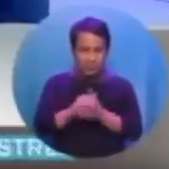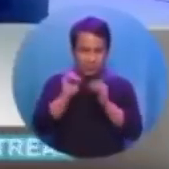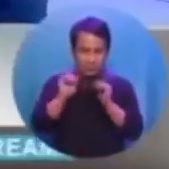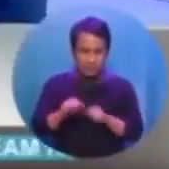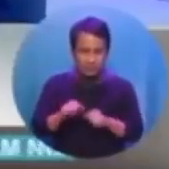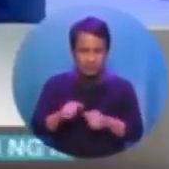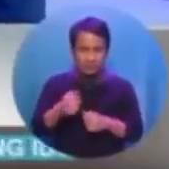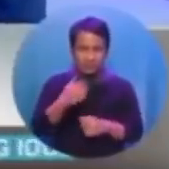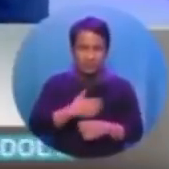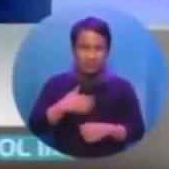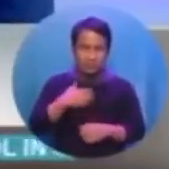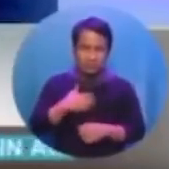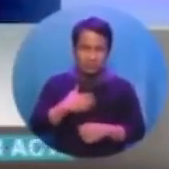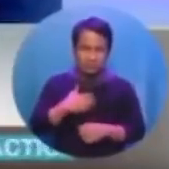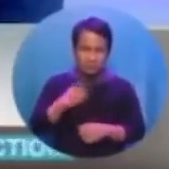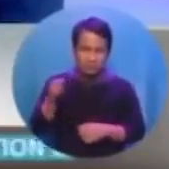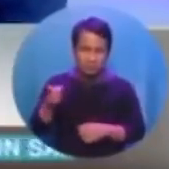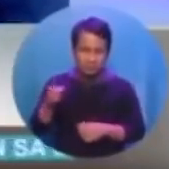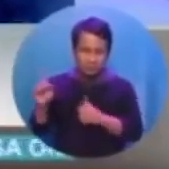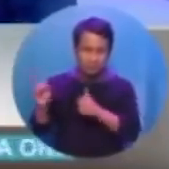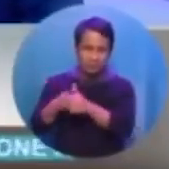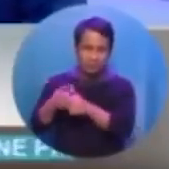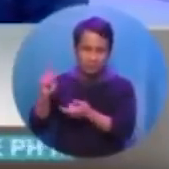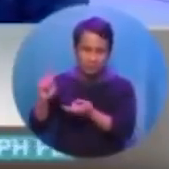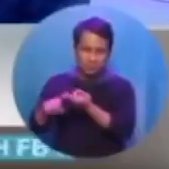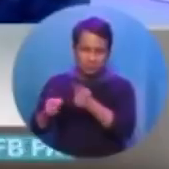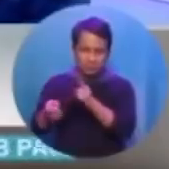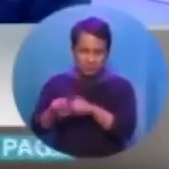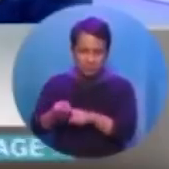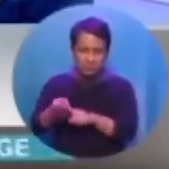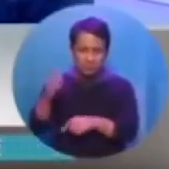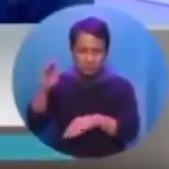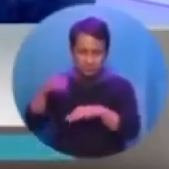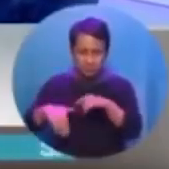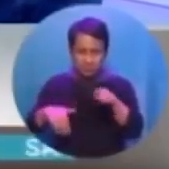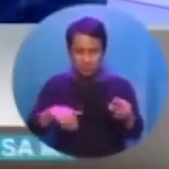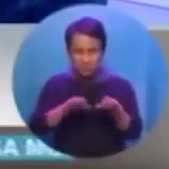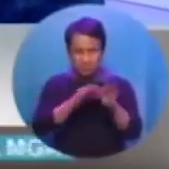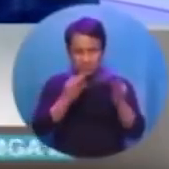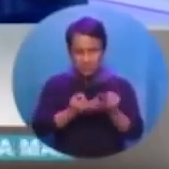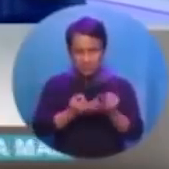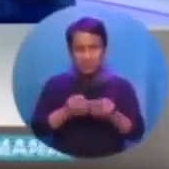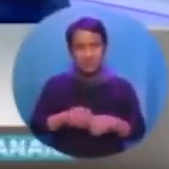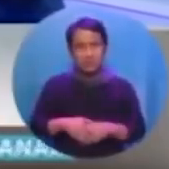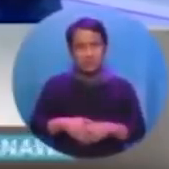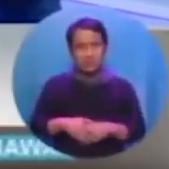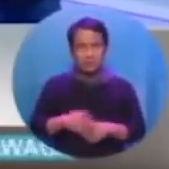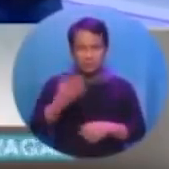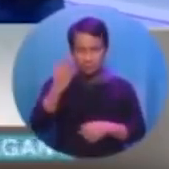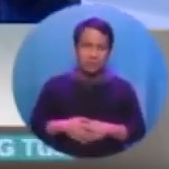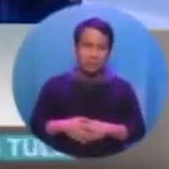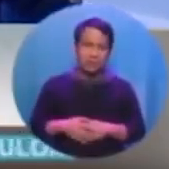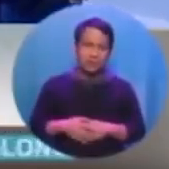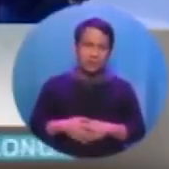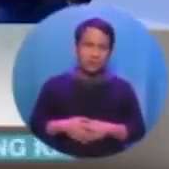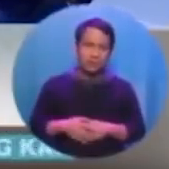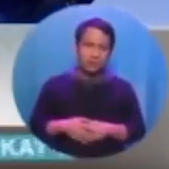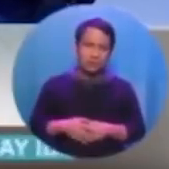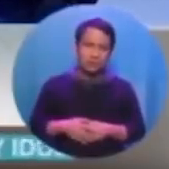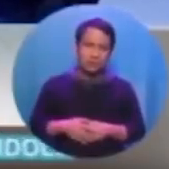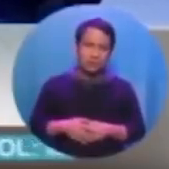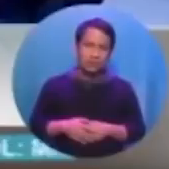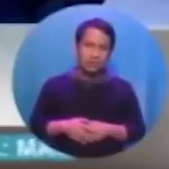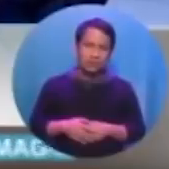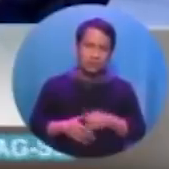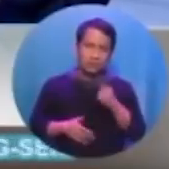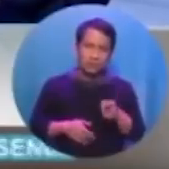siya po ay nagtatampo po sa inyo. Inuunan niyo po yung barkada kaysa yung pamilya, sir. Opo. Eh, ba't ganun, sir? Sir, hindi po,